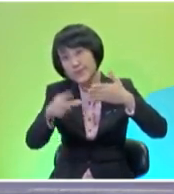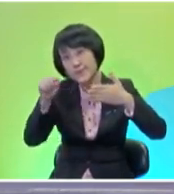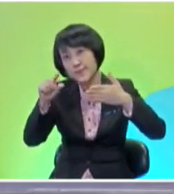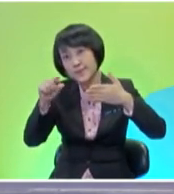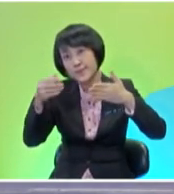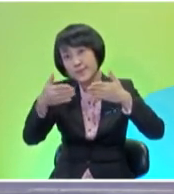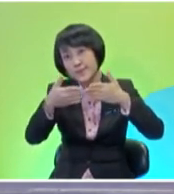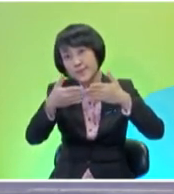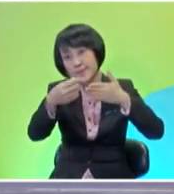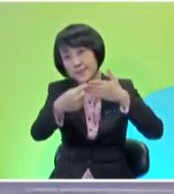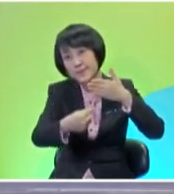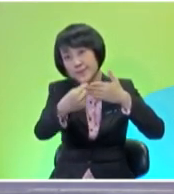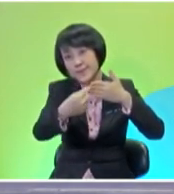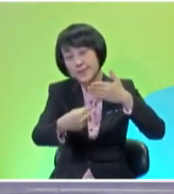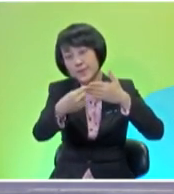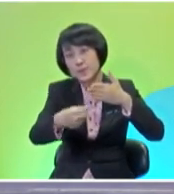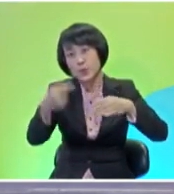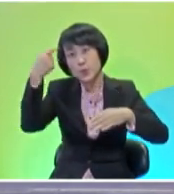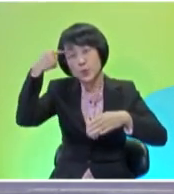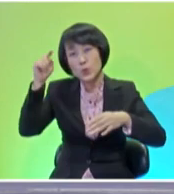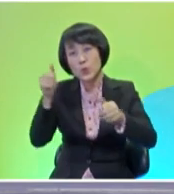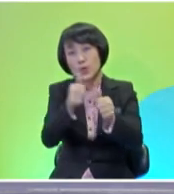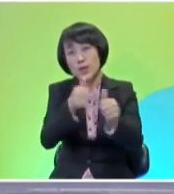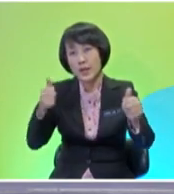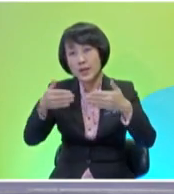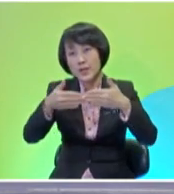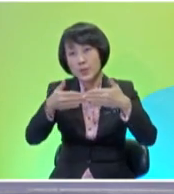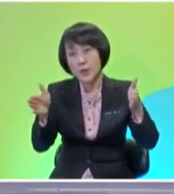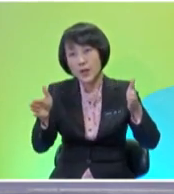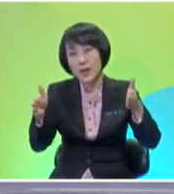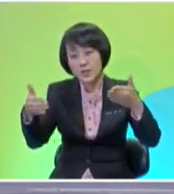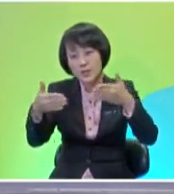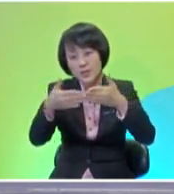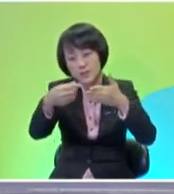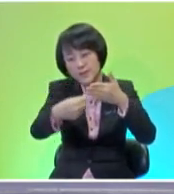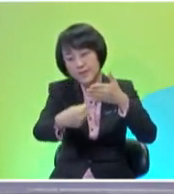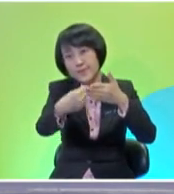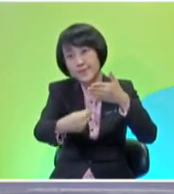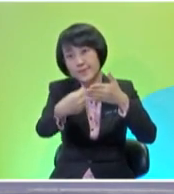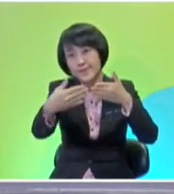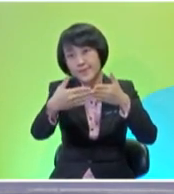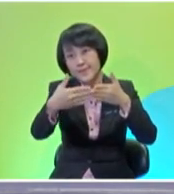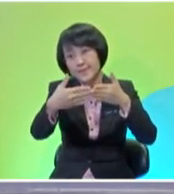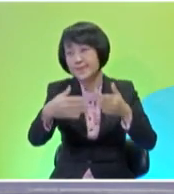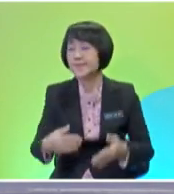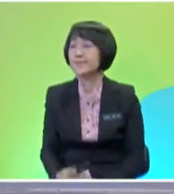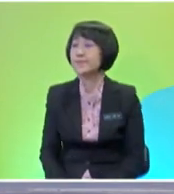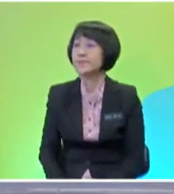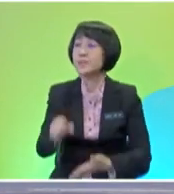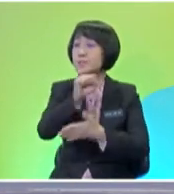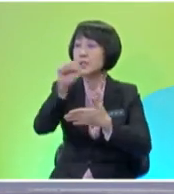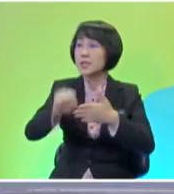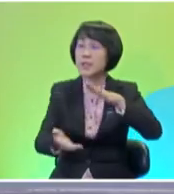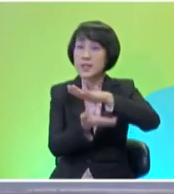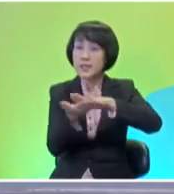sambungan tu kan untuk elakkan daripada dia terbuka, jadi kita gamlah. Okey. Okey, selesai tapak, kita akan sambung